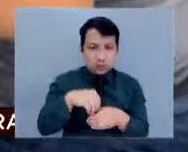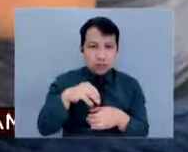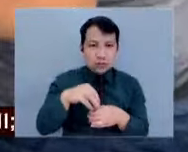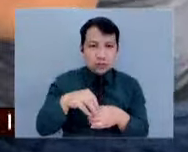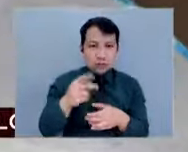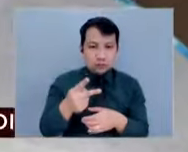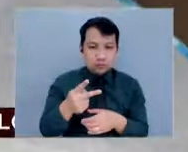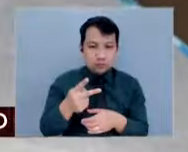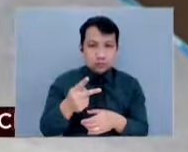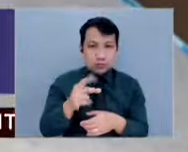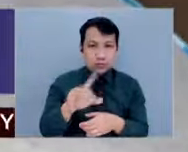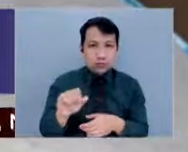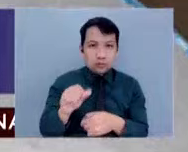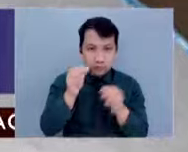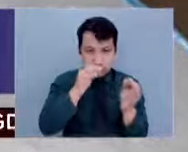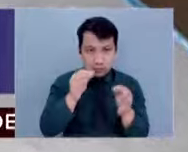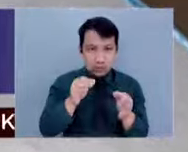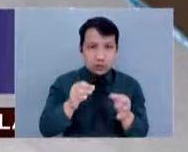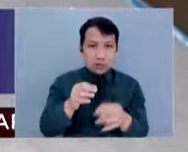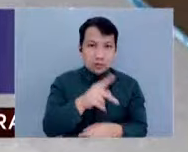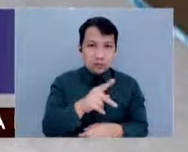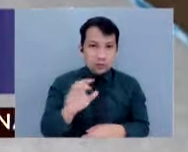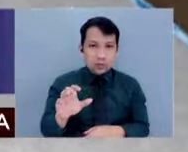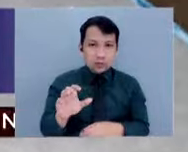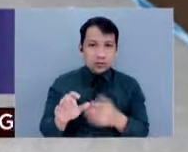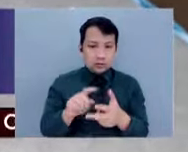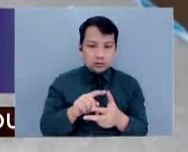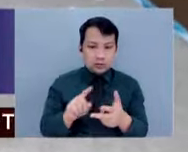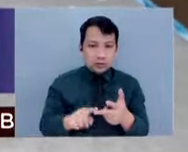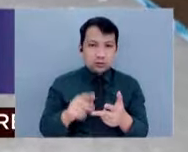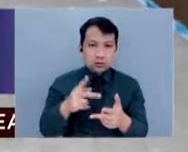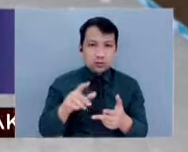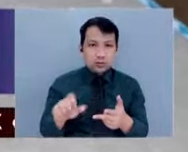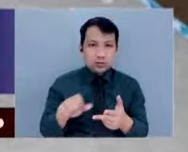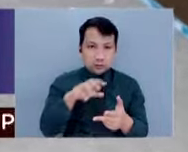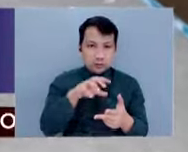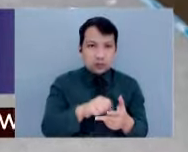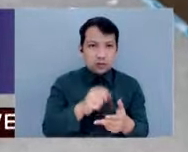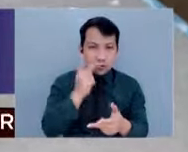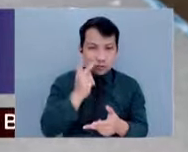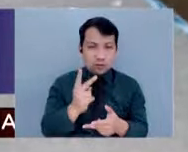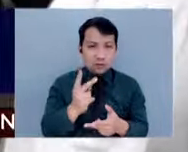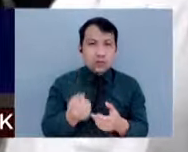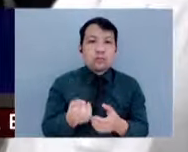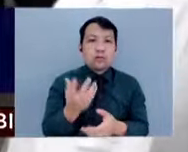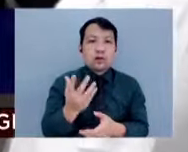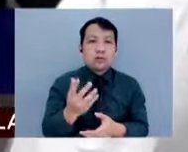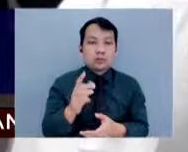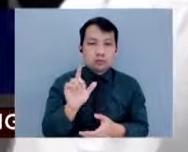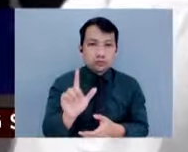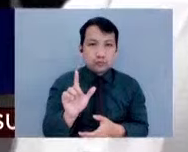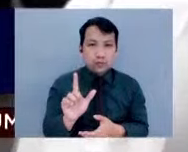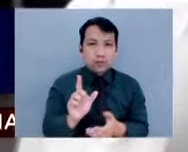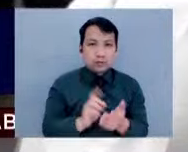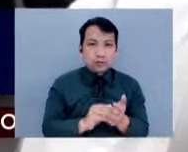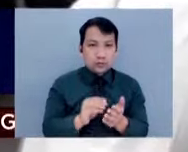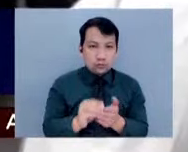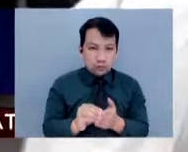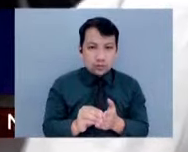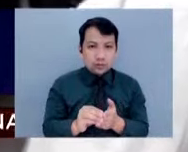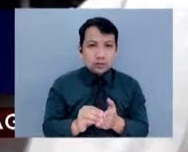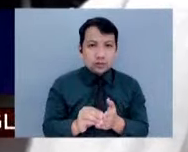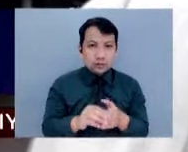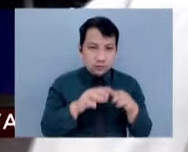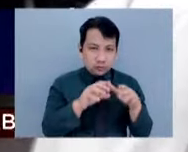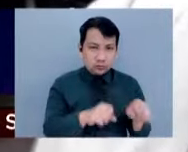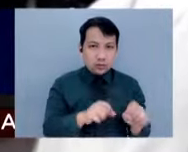droga. Sa Pasay naman, 3 kilo ng hinihinalang shabu na nagkakahalaga ng higit 20 million pesos ang nasabat mula